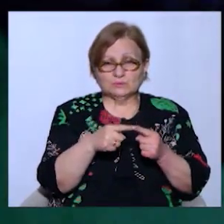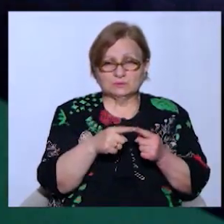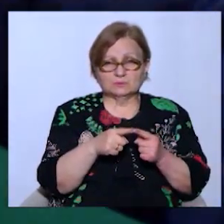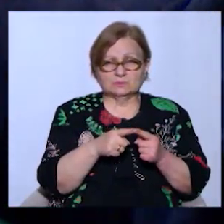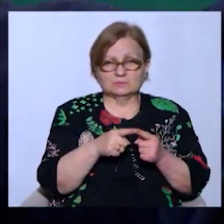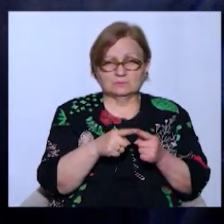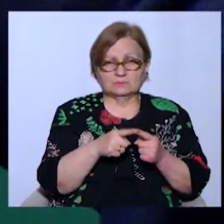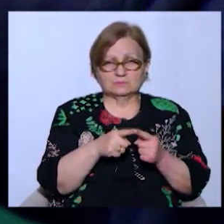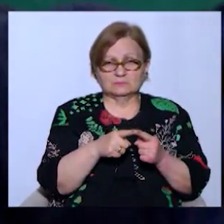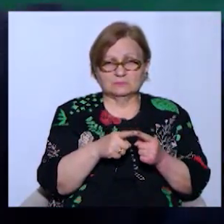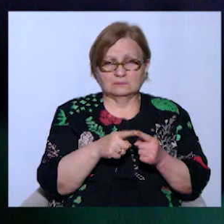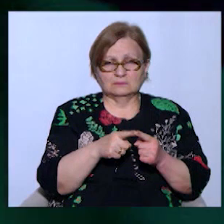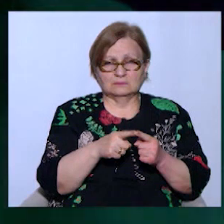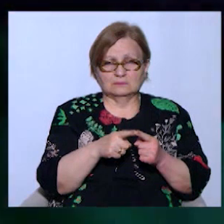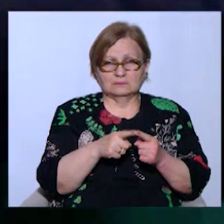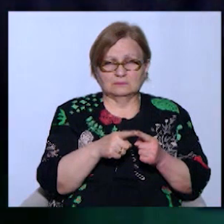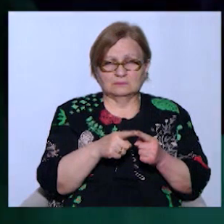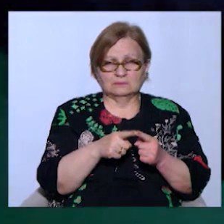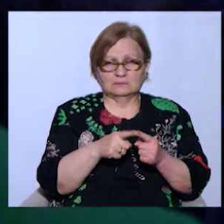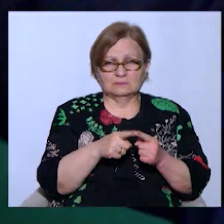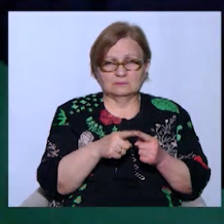უყურეთ რასთან ამაქვს საქმე, აღარ